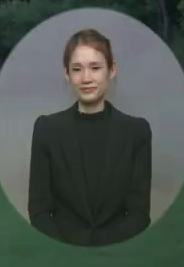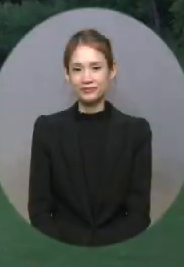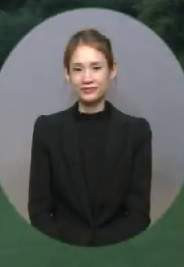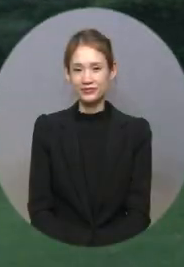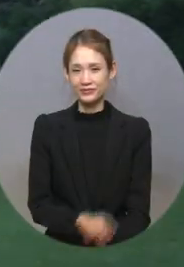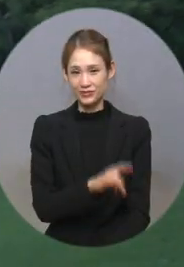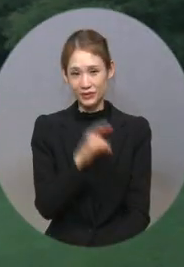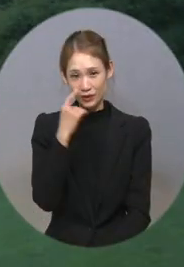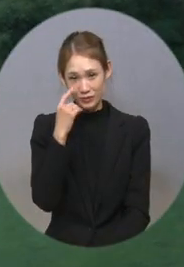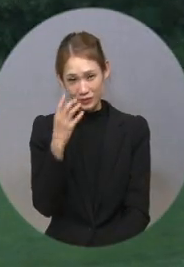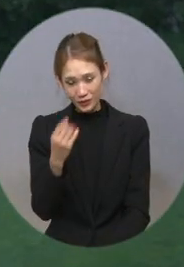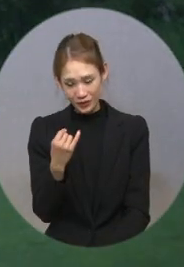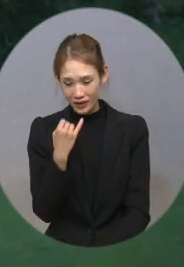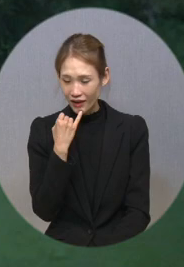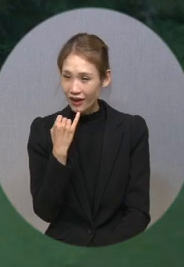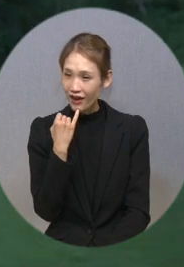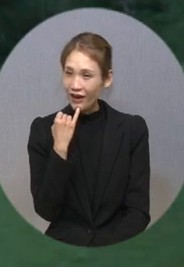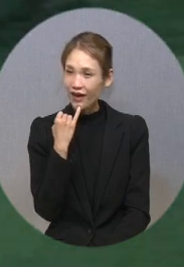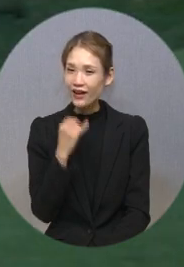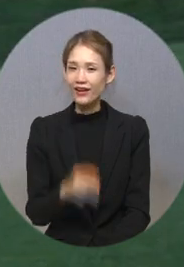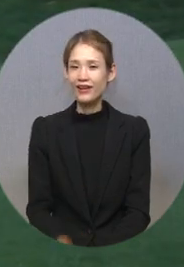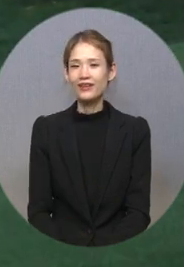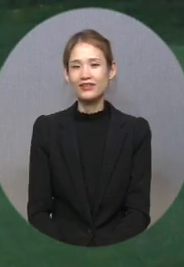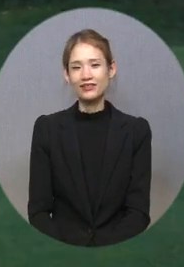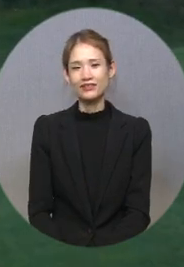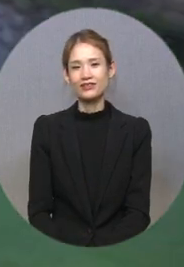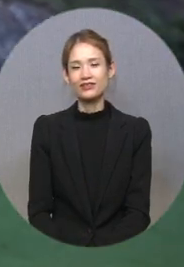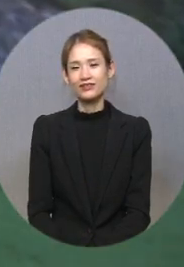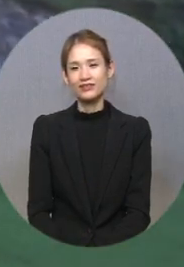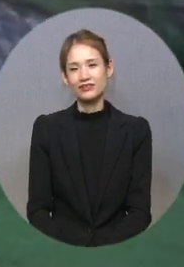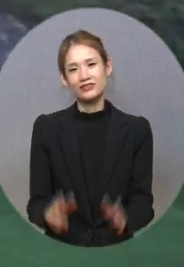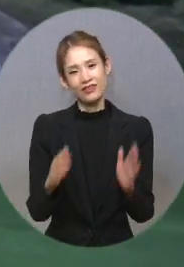보여요? 괜찮아요? 지금까지는? 아 진짜?